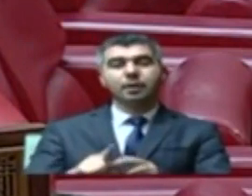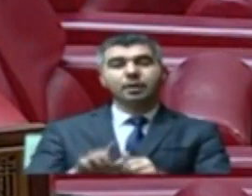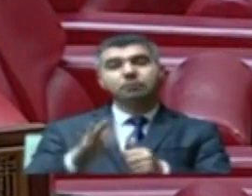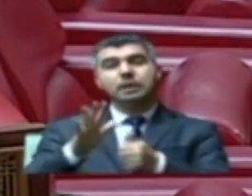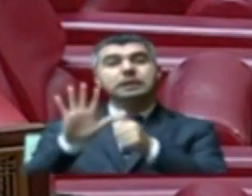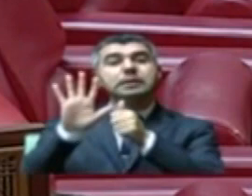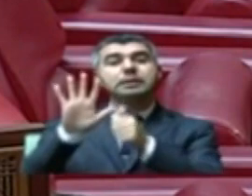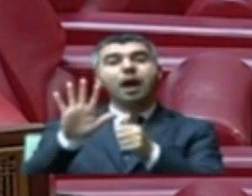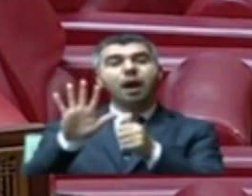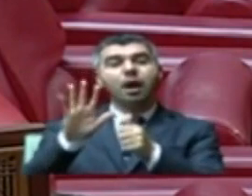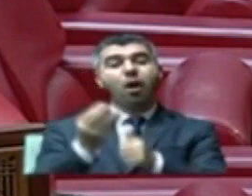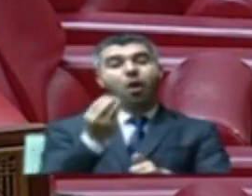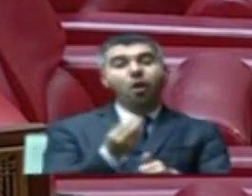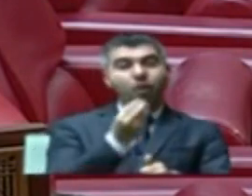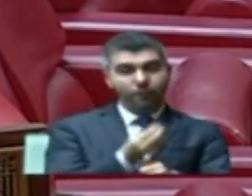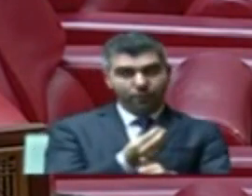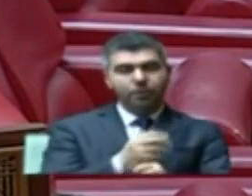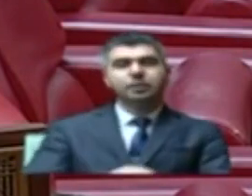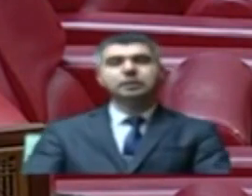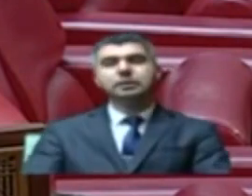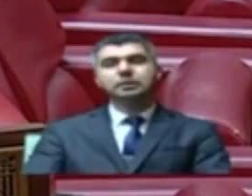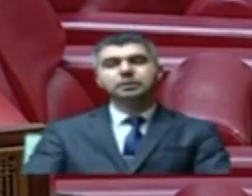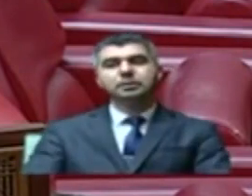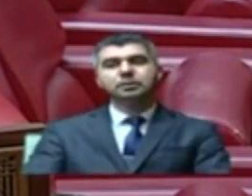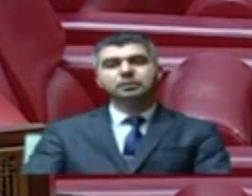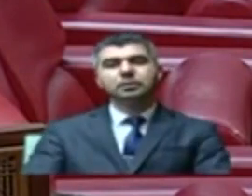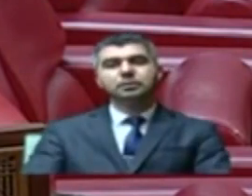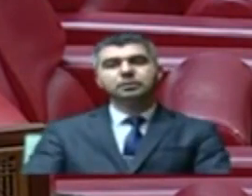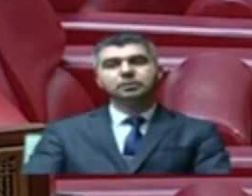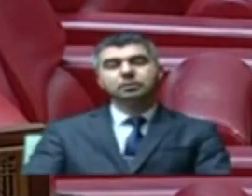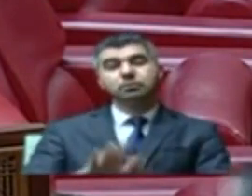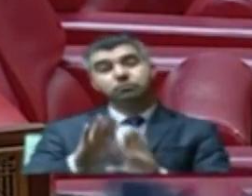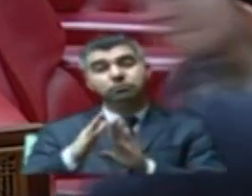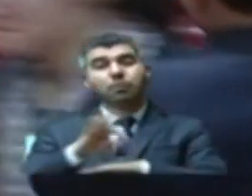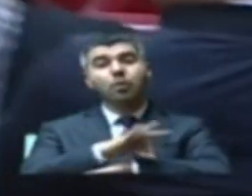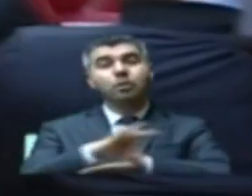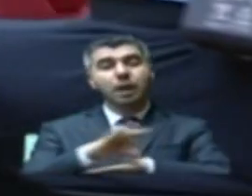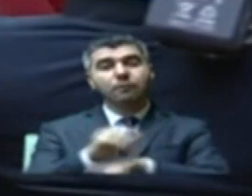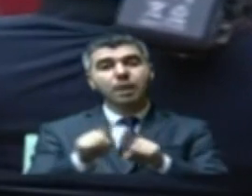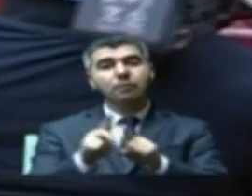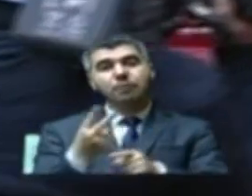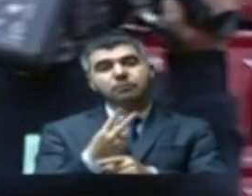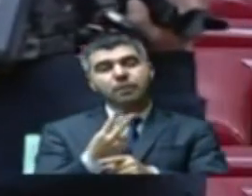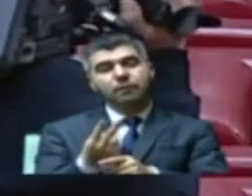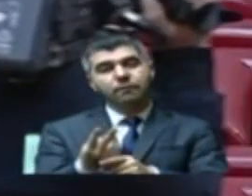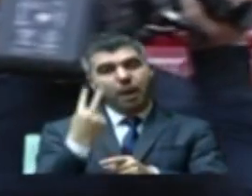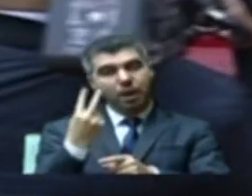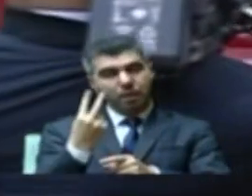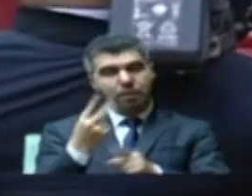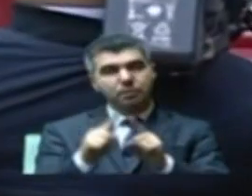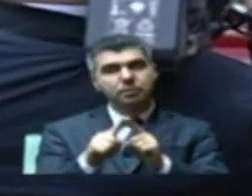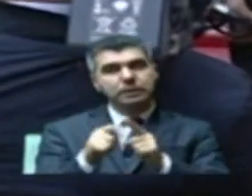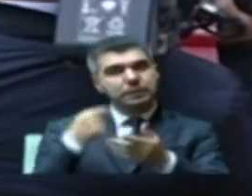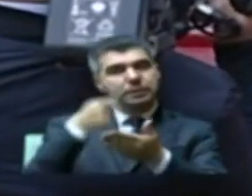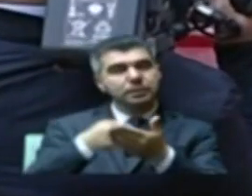6 أولاد دون ترتيب، بحيث أنه تتمنح للموظف 200 درهم على كل ولد من